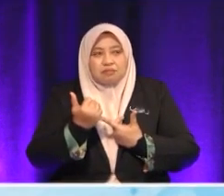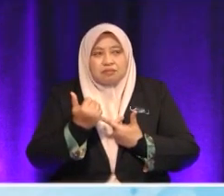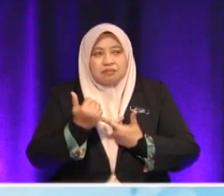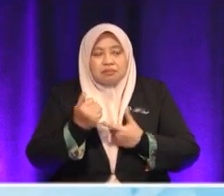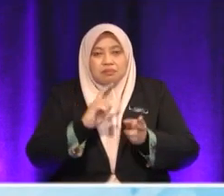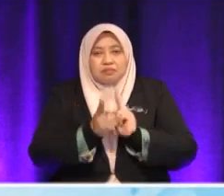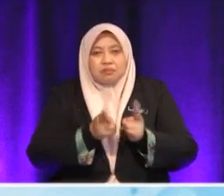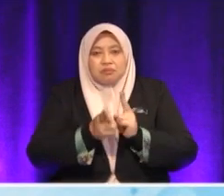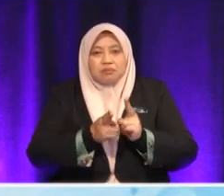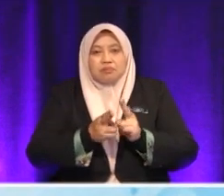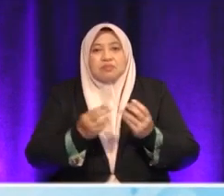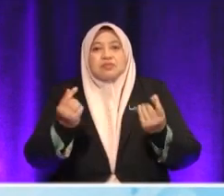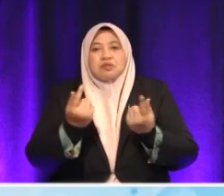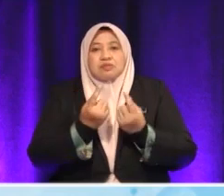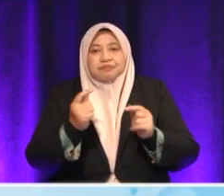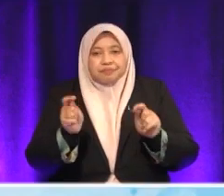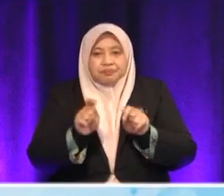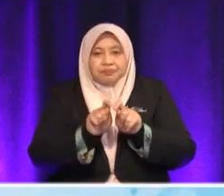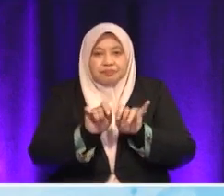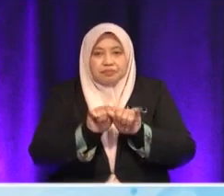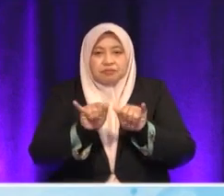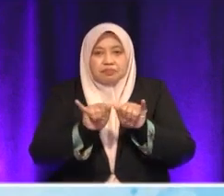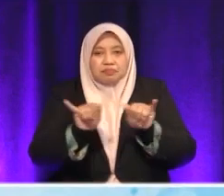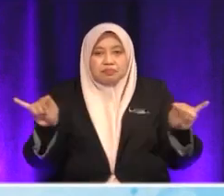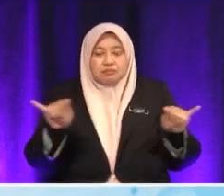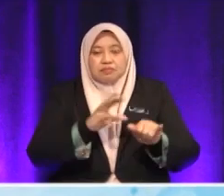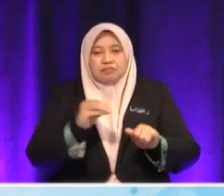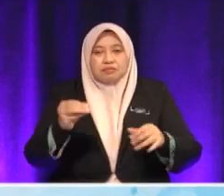ubah size dan bentuk seperti raja menggunakan